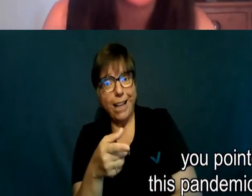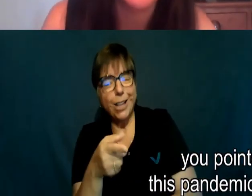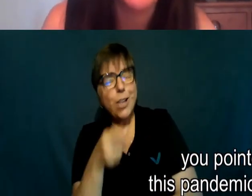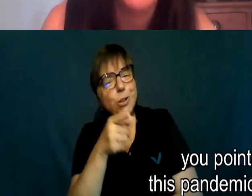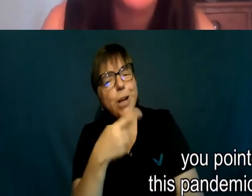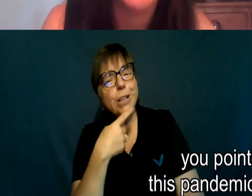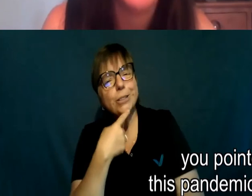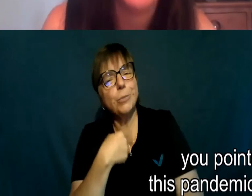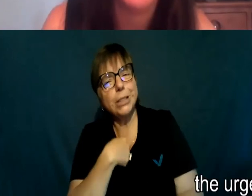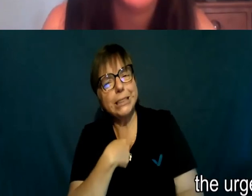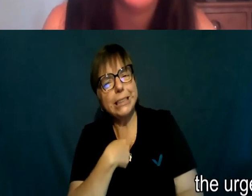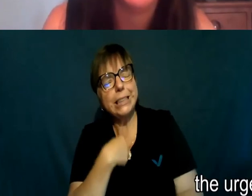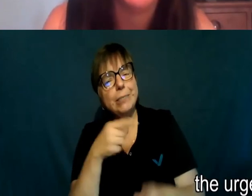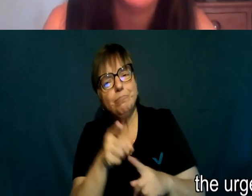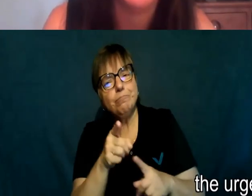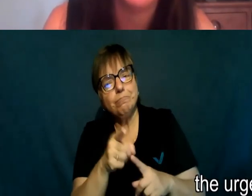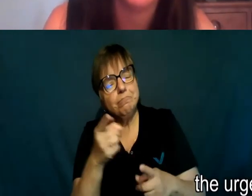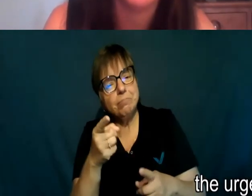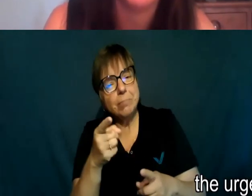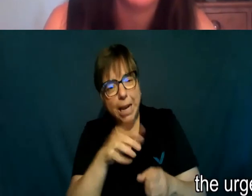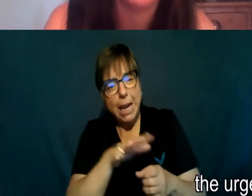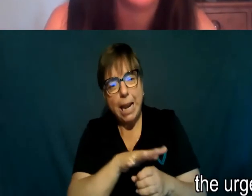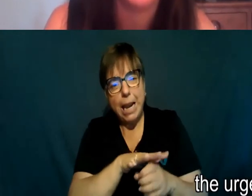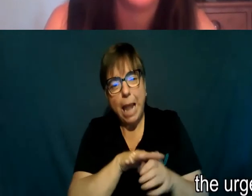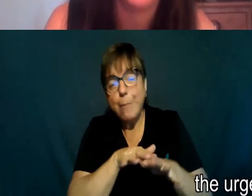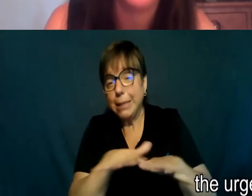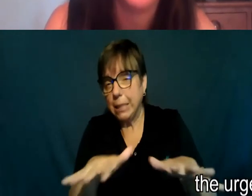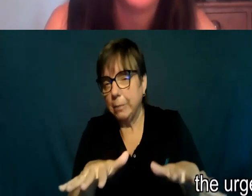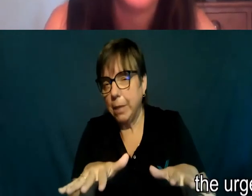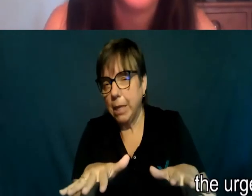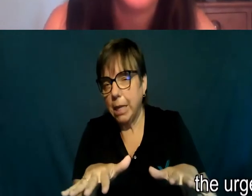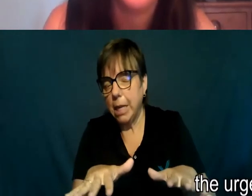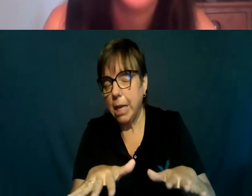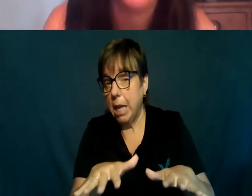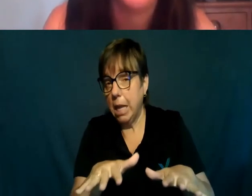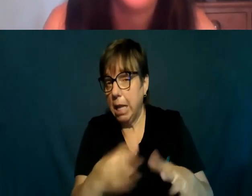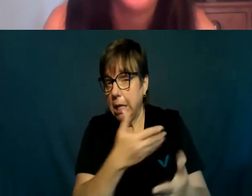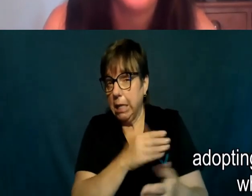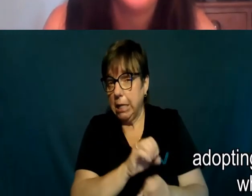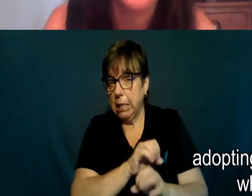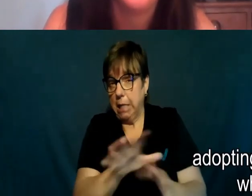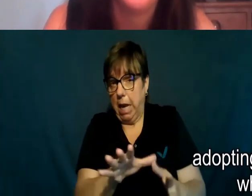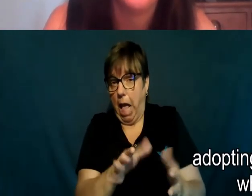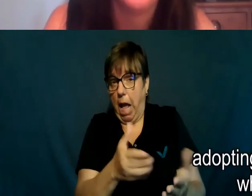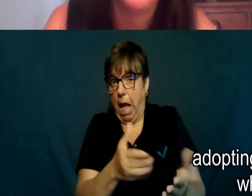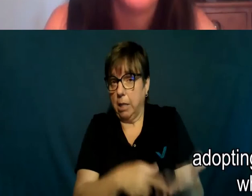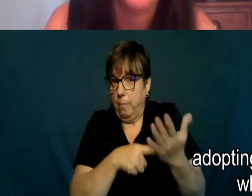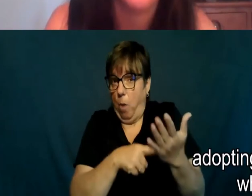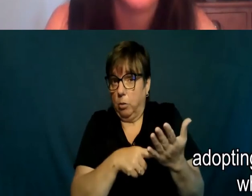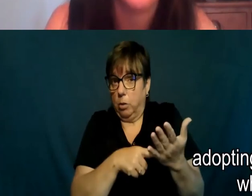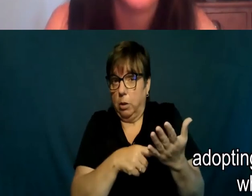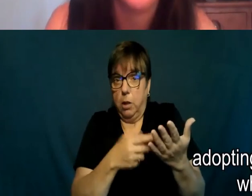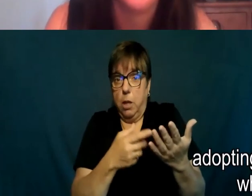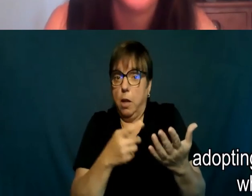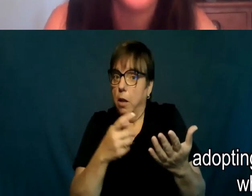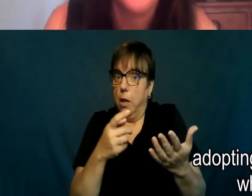que la pandémie témoigne de l'urgence de se mettre en main ce